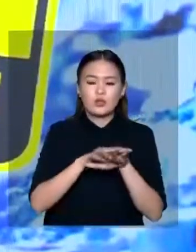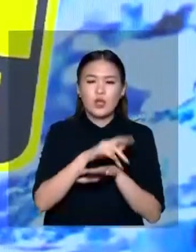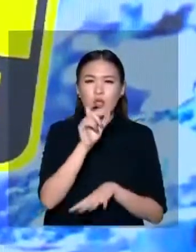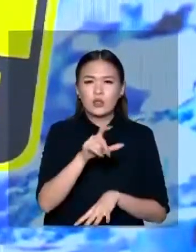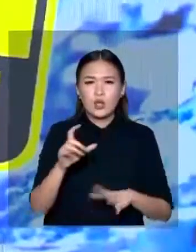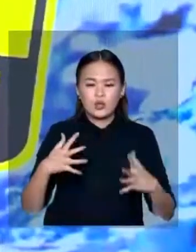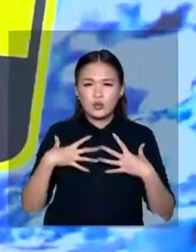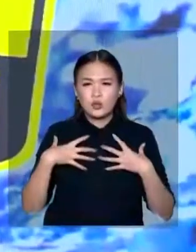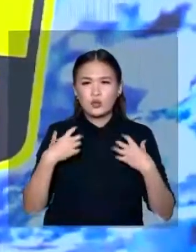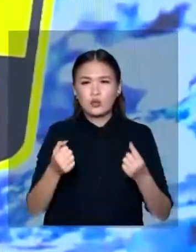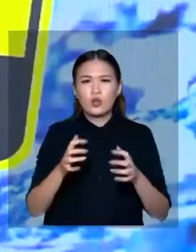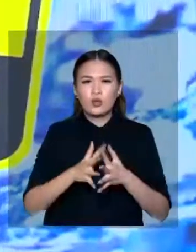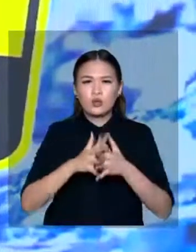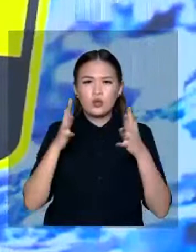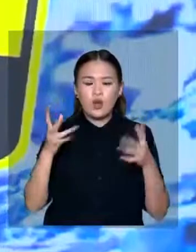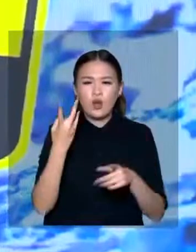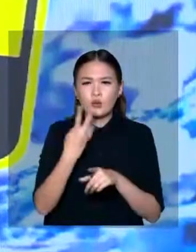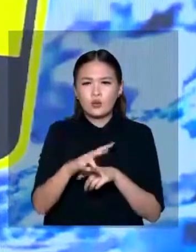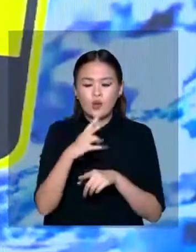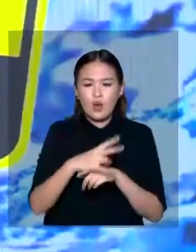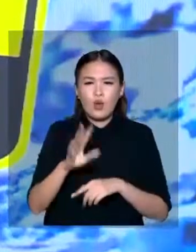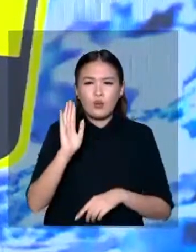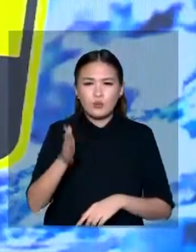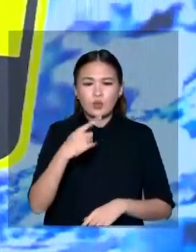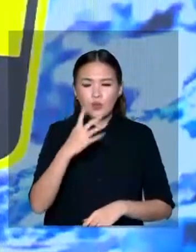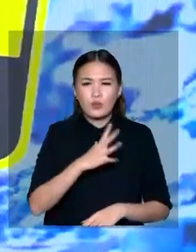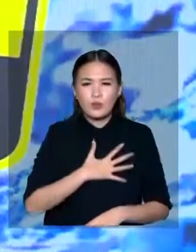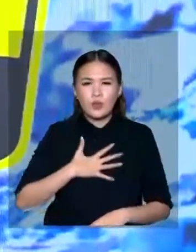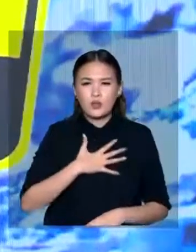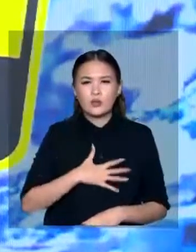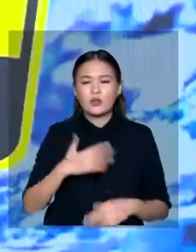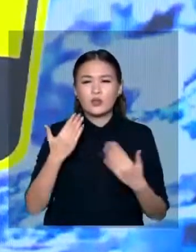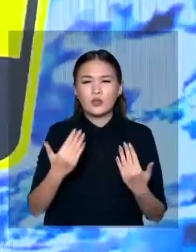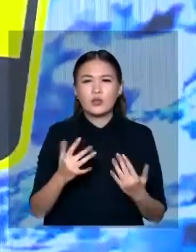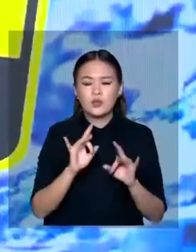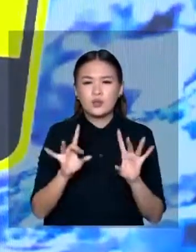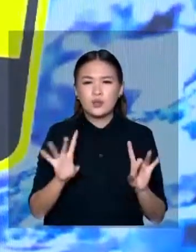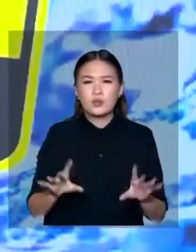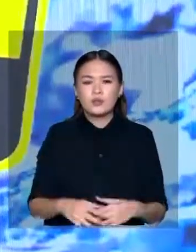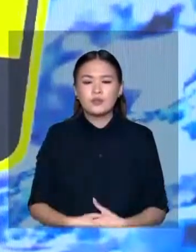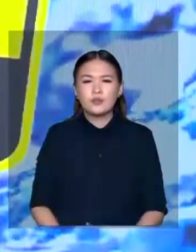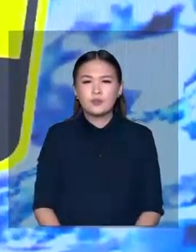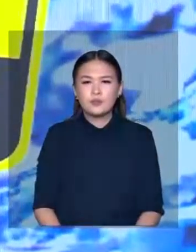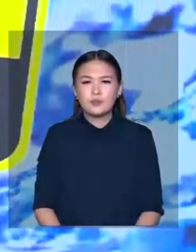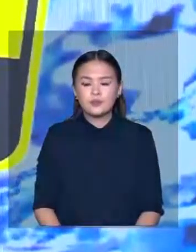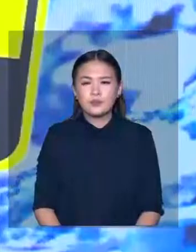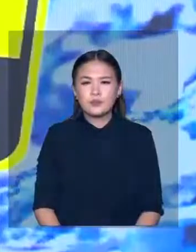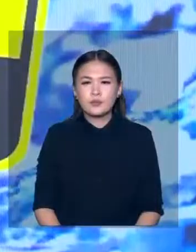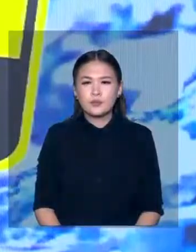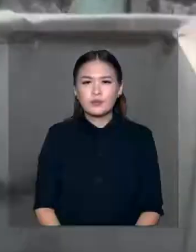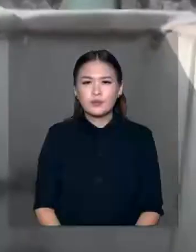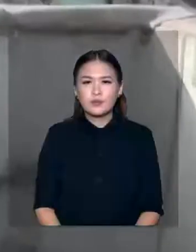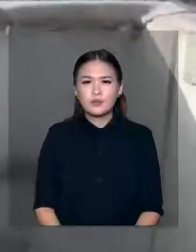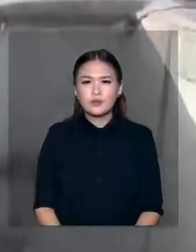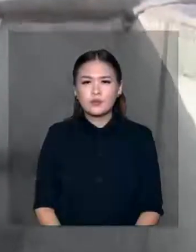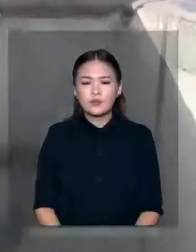бұл денсаулығымызға үлкен қауіп төндіріп тұр деп дабыл қағуда. Толығырақ өңірдегі тілшіміз Ерік Нарын айтып берсін.